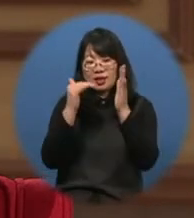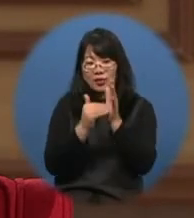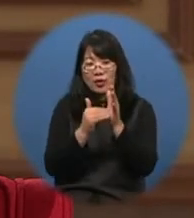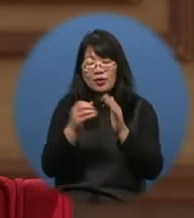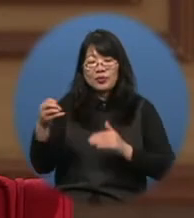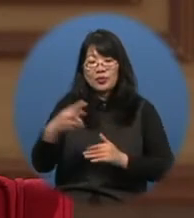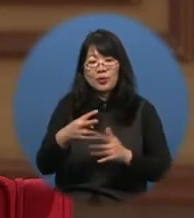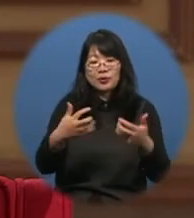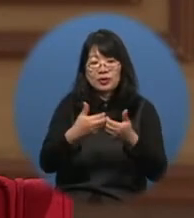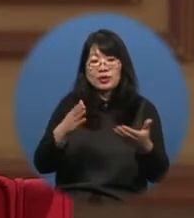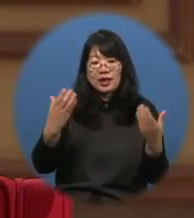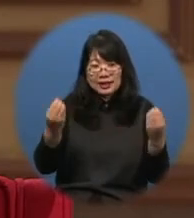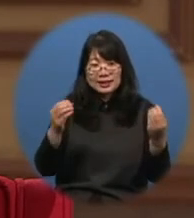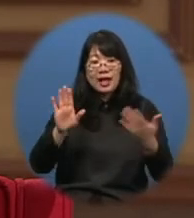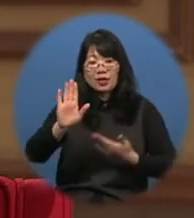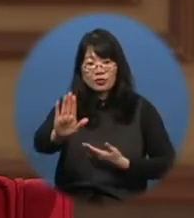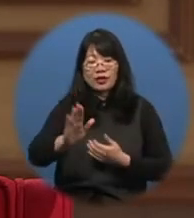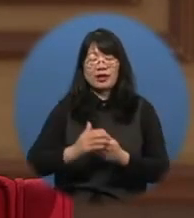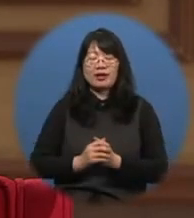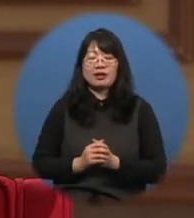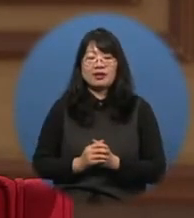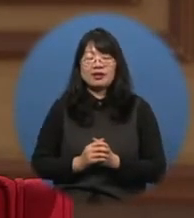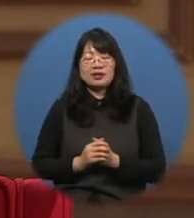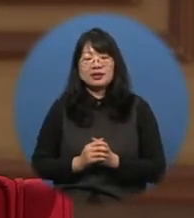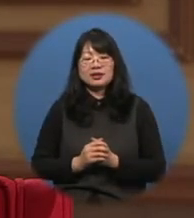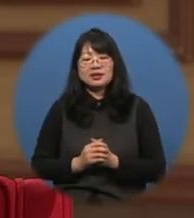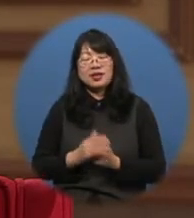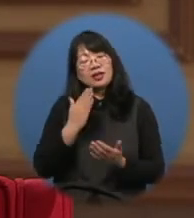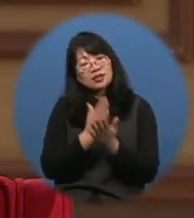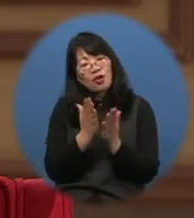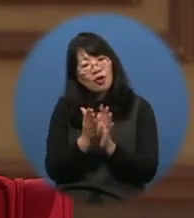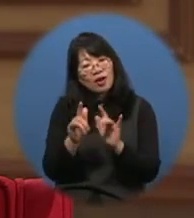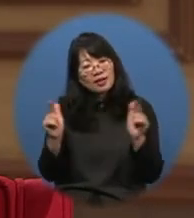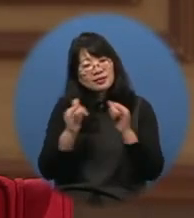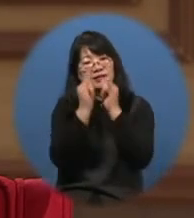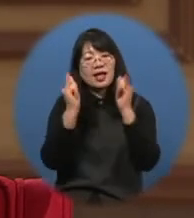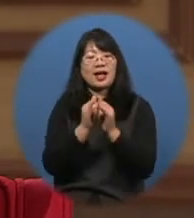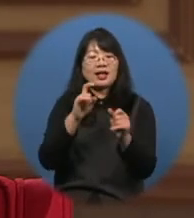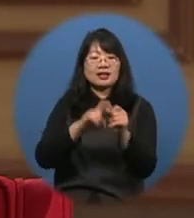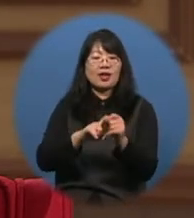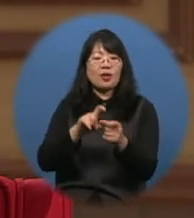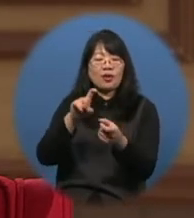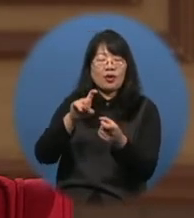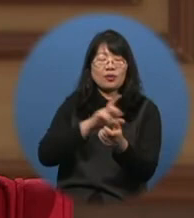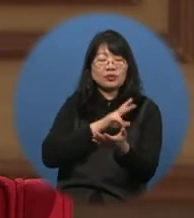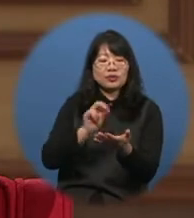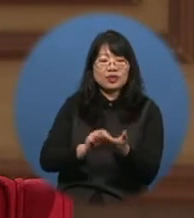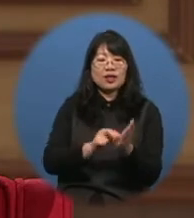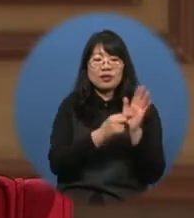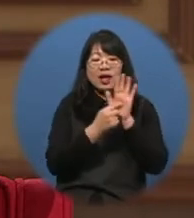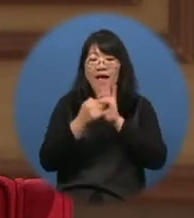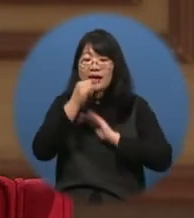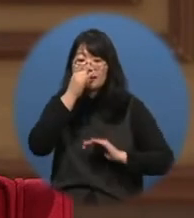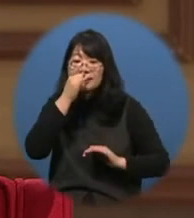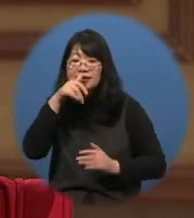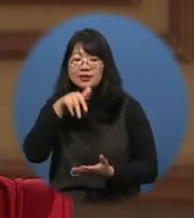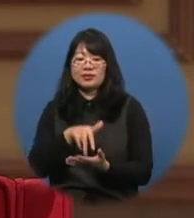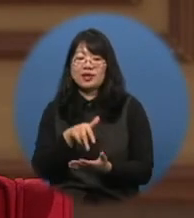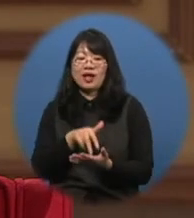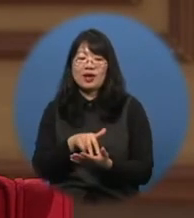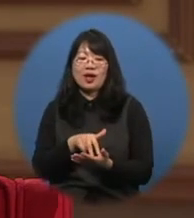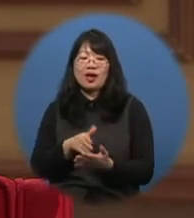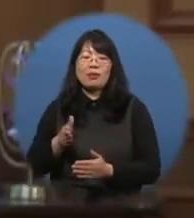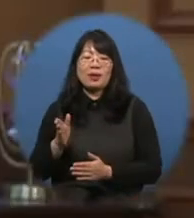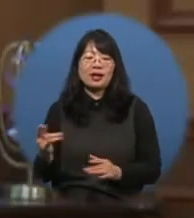됐었고 전쟁이 끝난 다음에는 여러 가지 이제 사회적 이슈를 다루는 그런 쪽으로